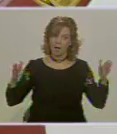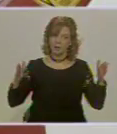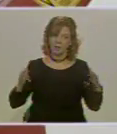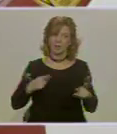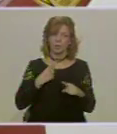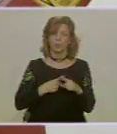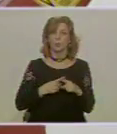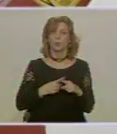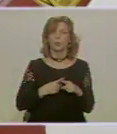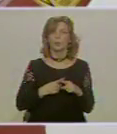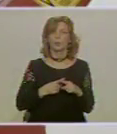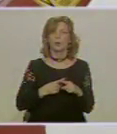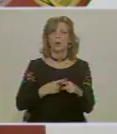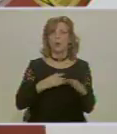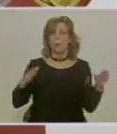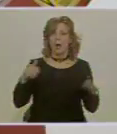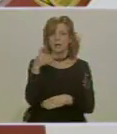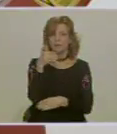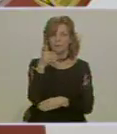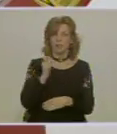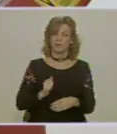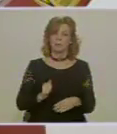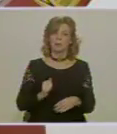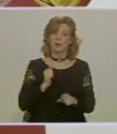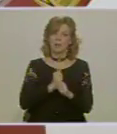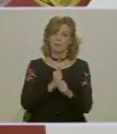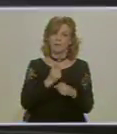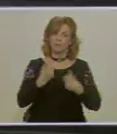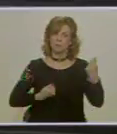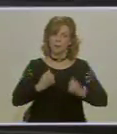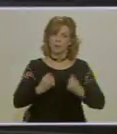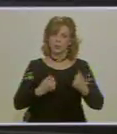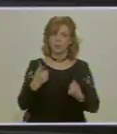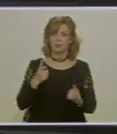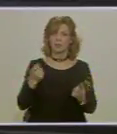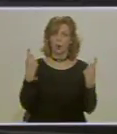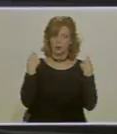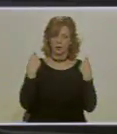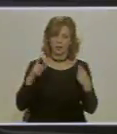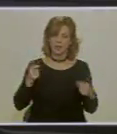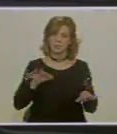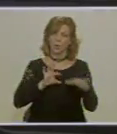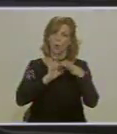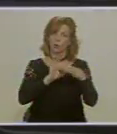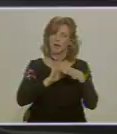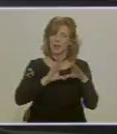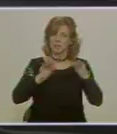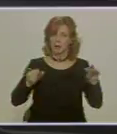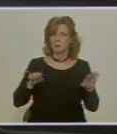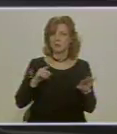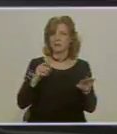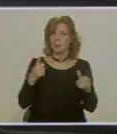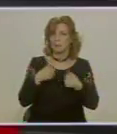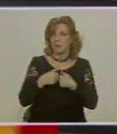cu o mare companie consultoare de automobile din regiunea Oltenia. E o relație mai mult de prietenie, aș putea să spun,